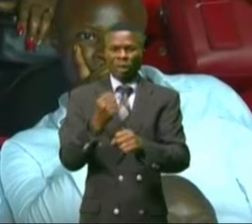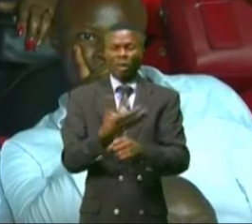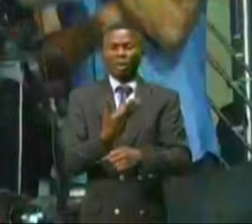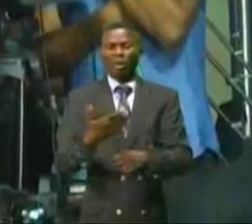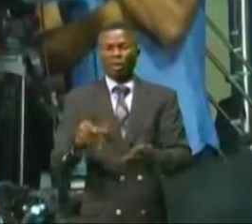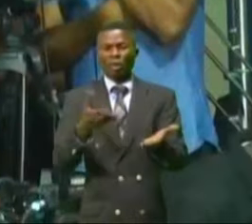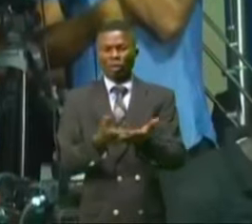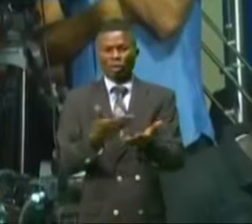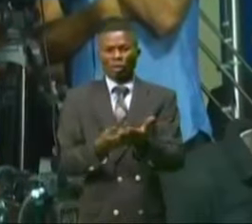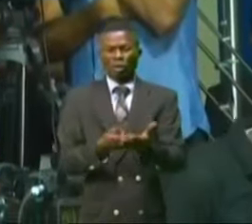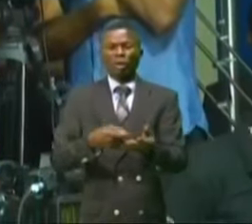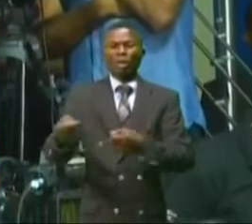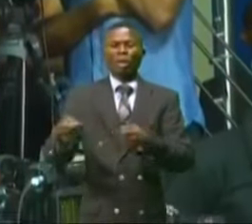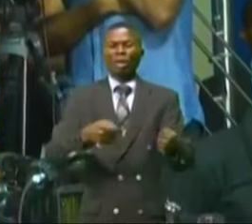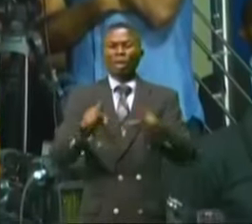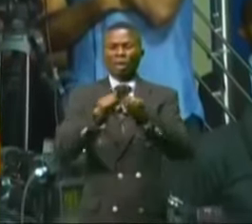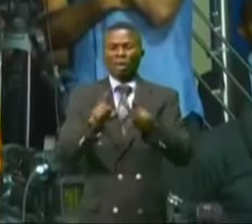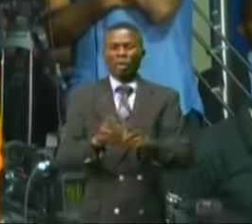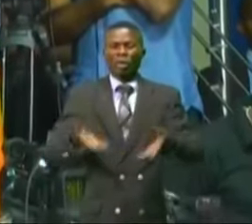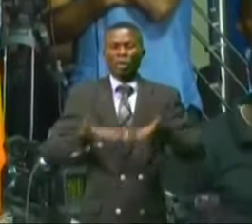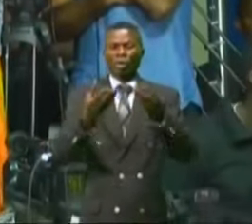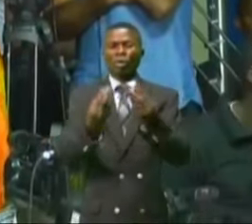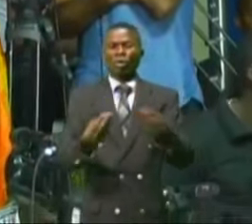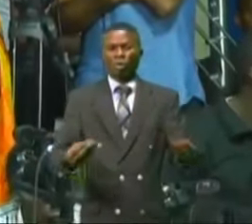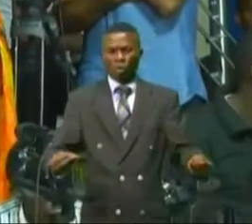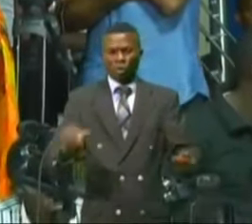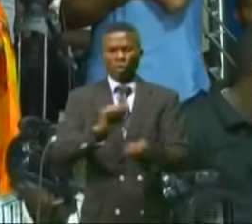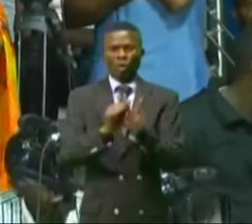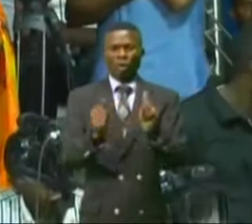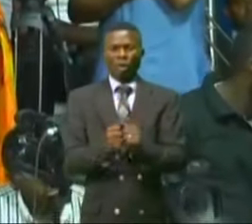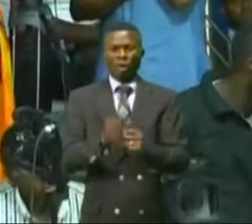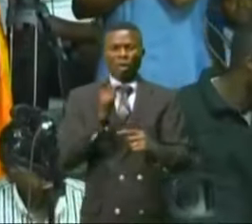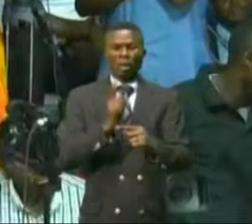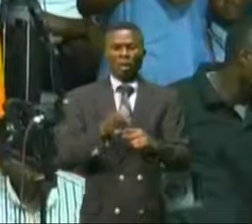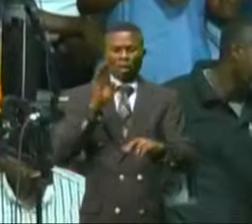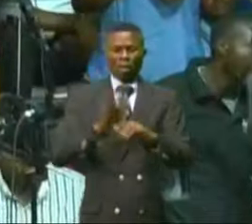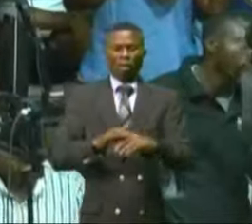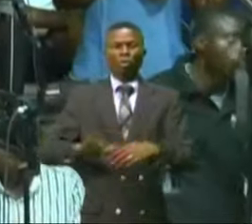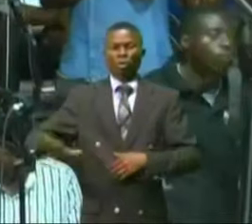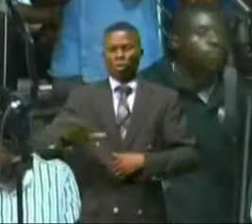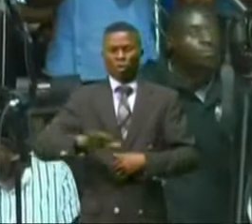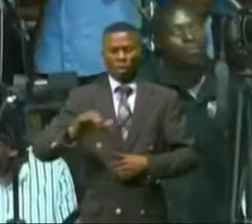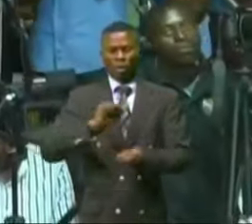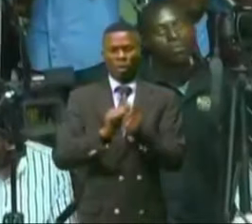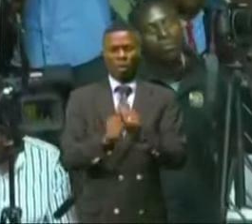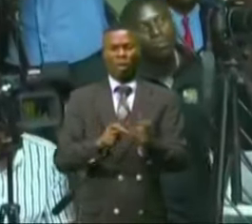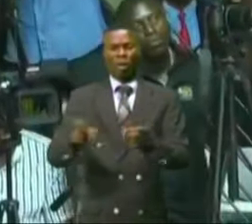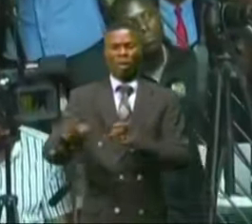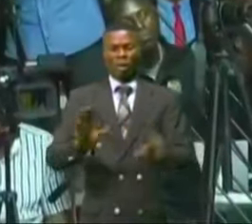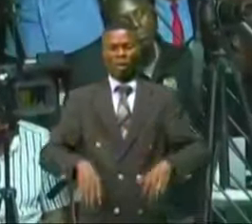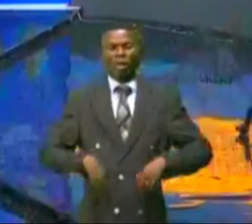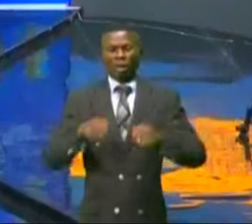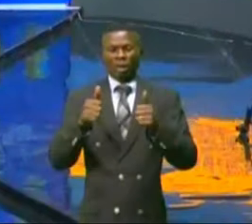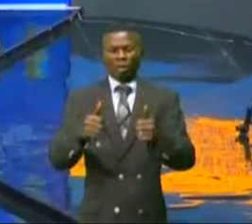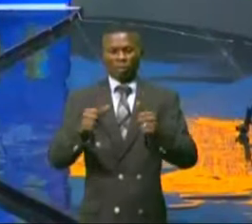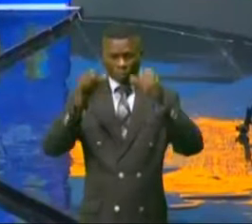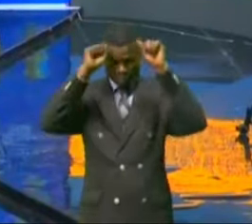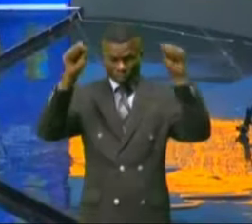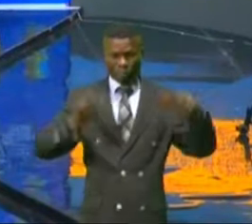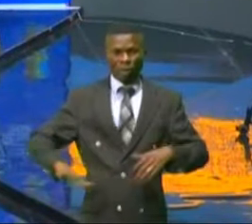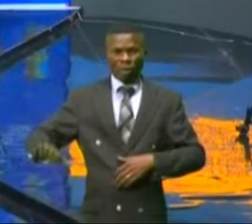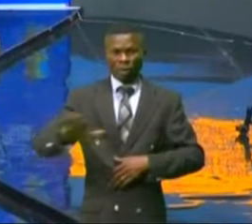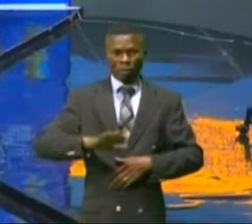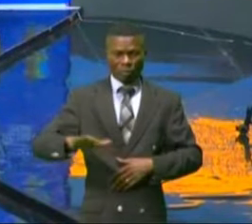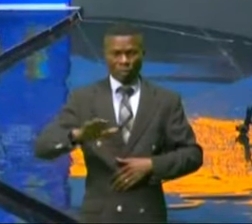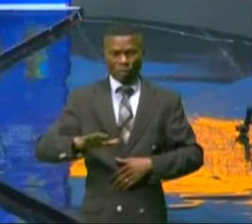effets sur les marchés et proposer des solutions aux problématiques que la RDC connaît dans les différents domaines de la vie. Le président de la République